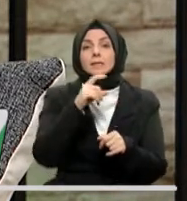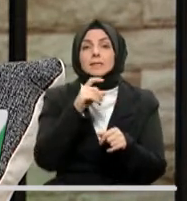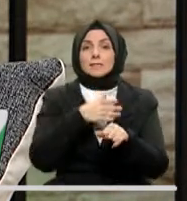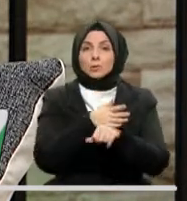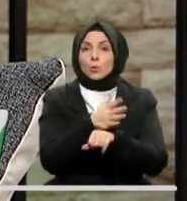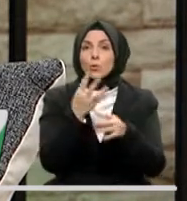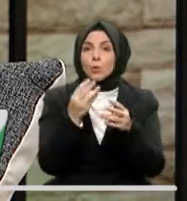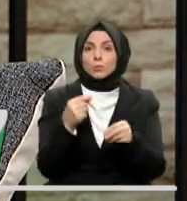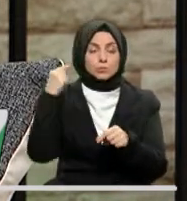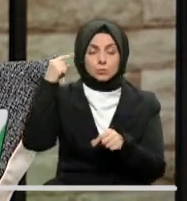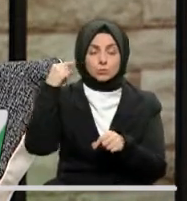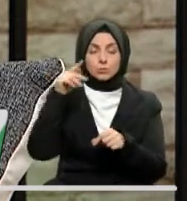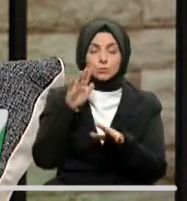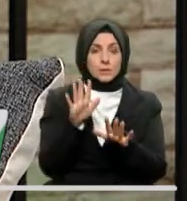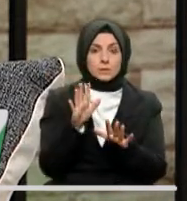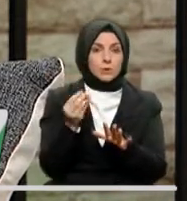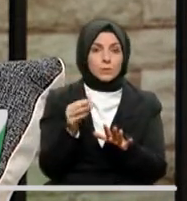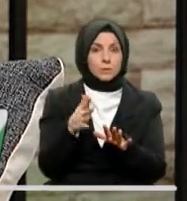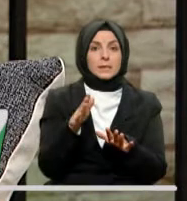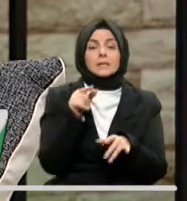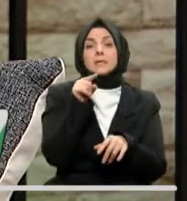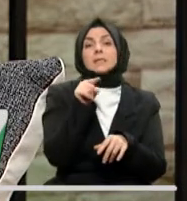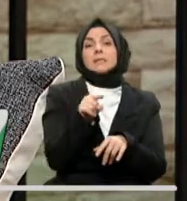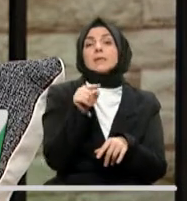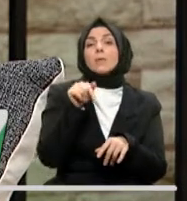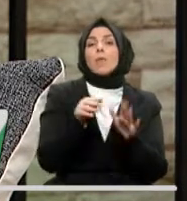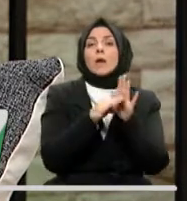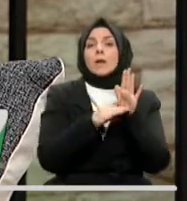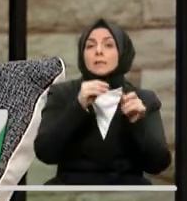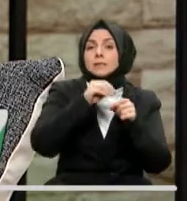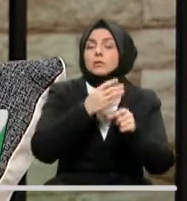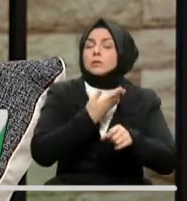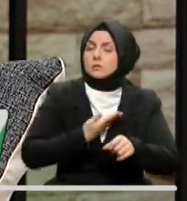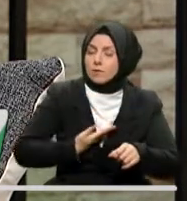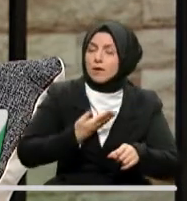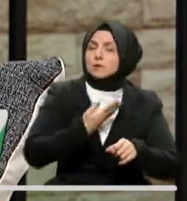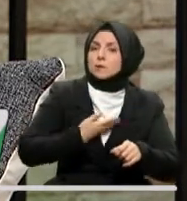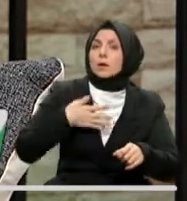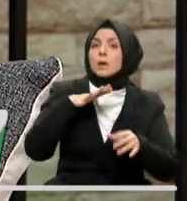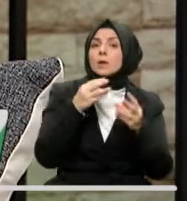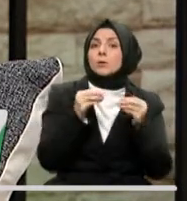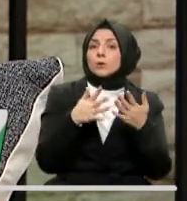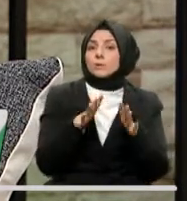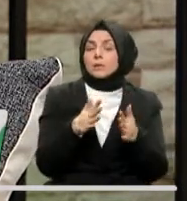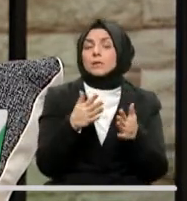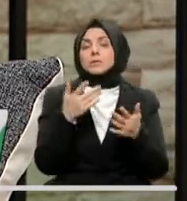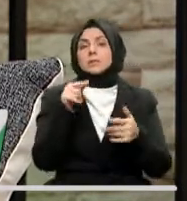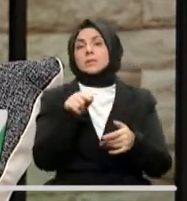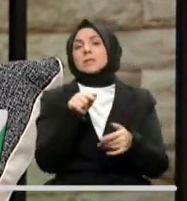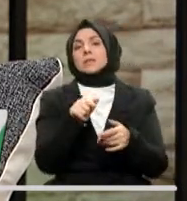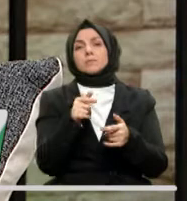sevenlerde olacaktır sevmeyenler olacaktır size onaylayanlar da olacaktır eleştirenler de olacaktır Ama siz bütün